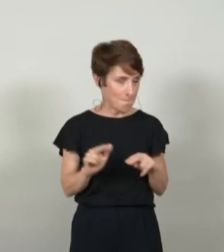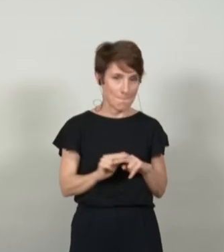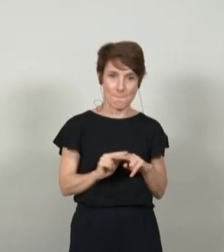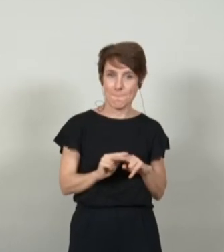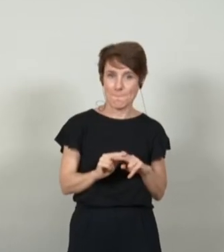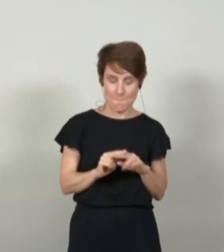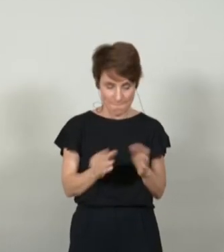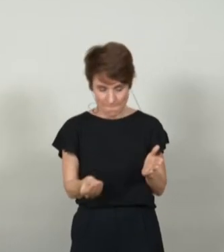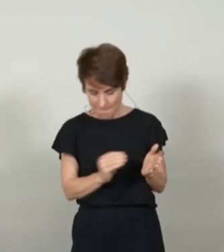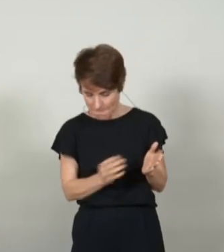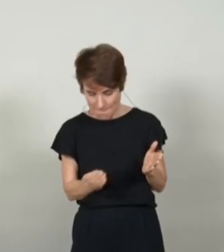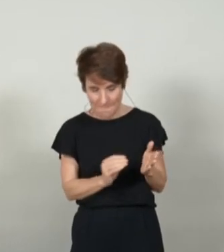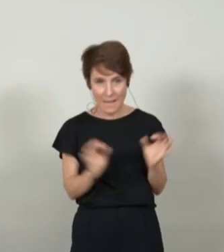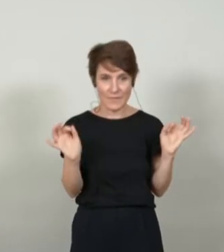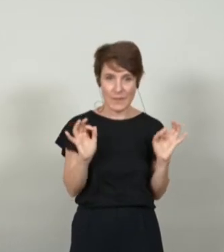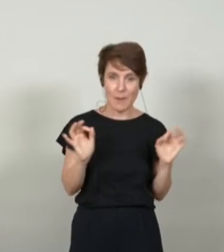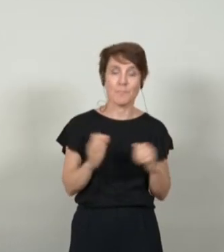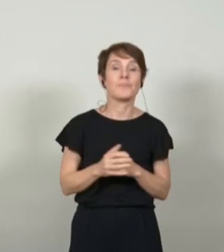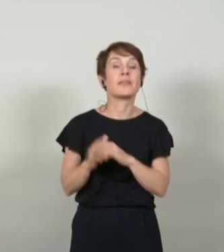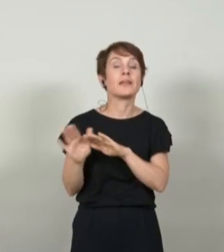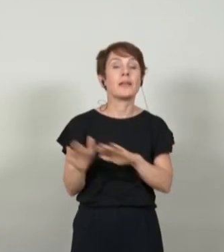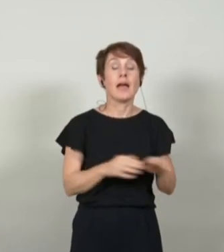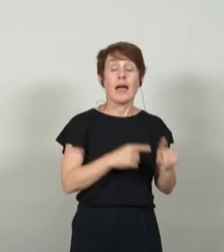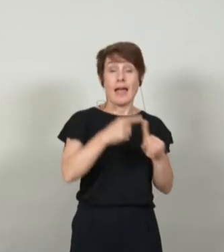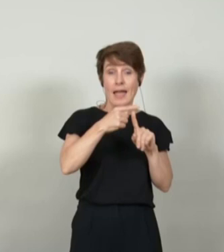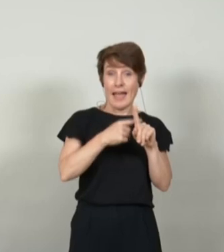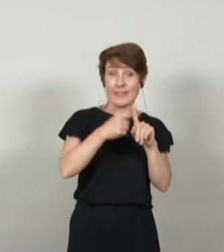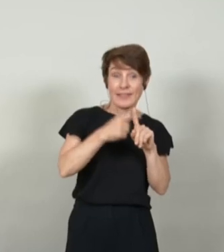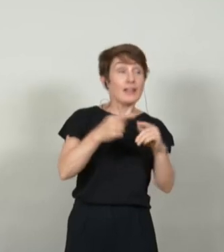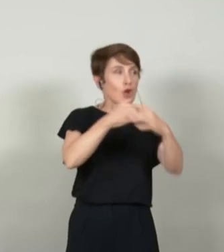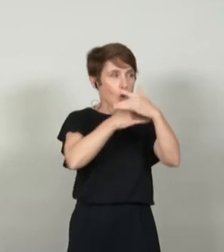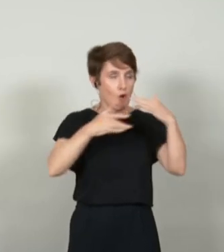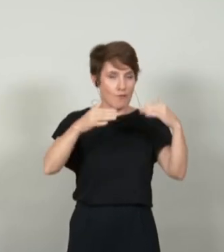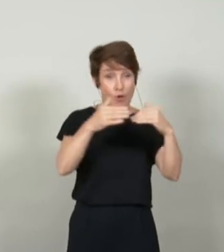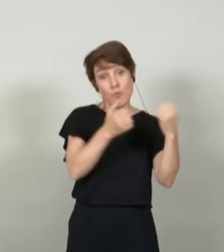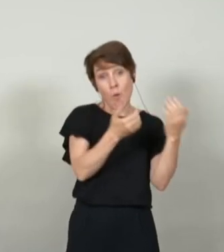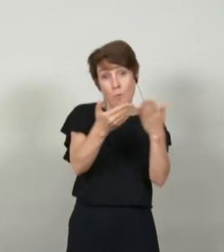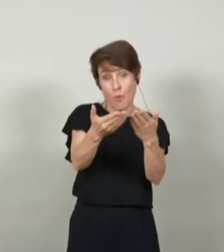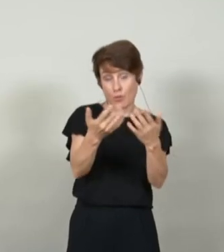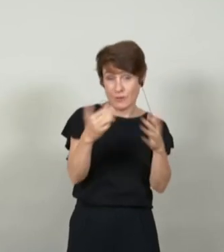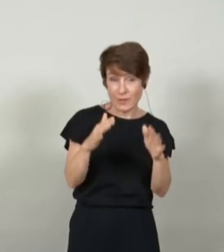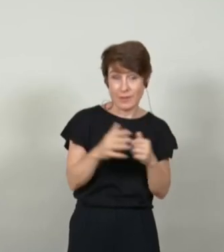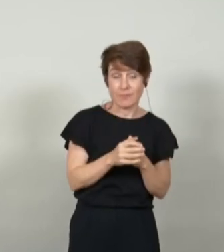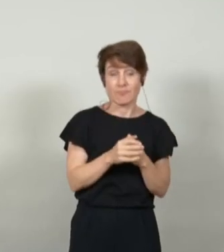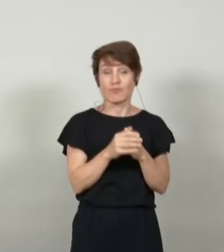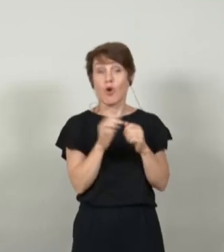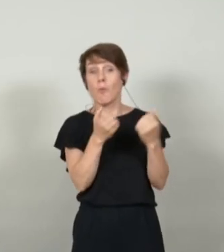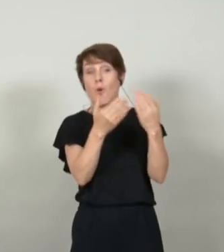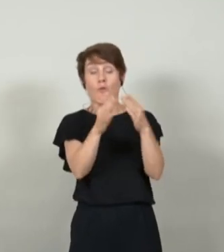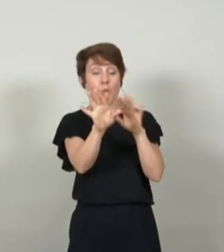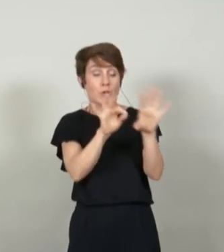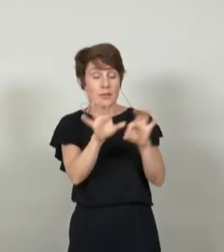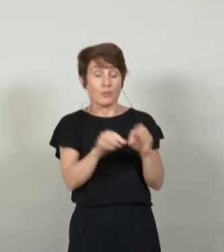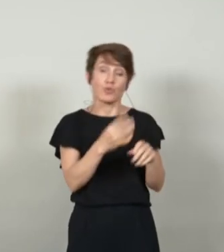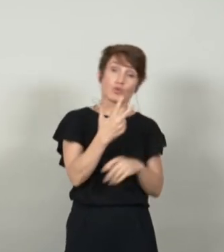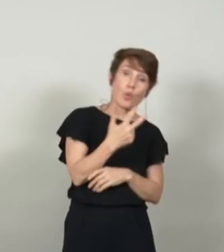des indicateurs environnement étaient suggérés il était recommandé de sélectionner 3 ou 4 domaines d'indicateurs environnementaux en